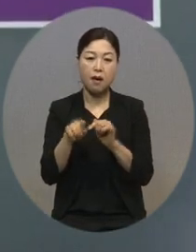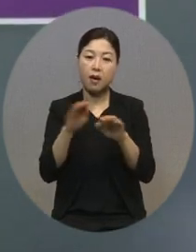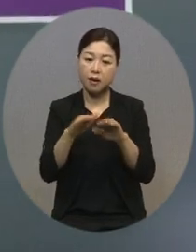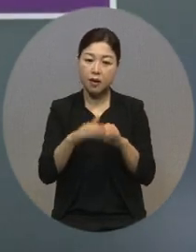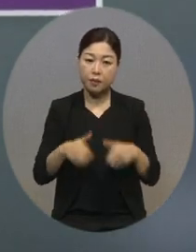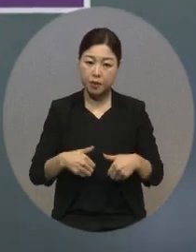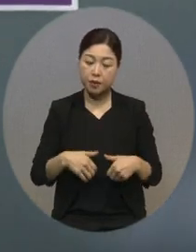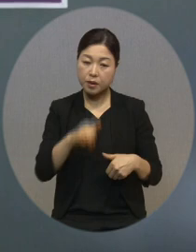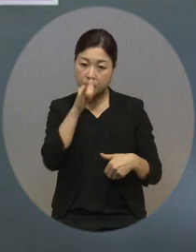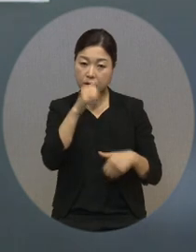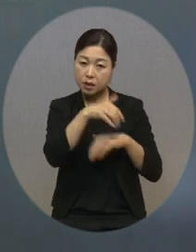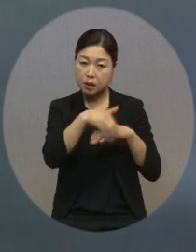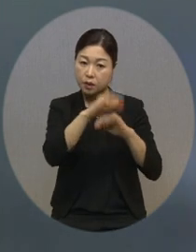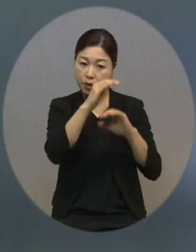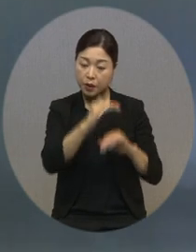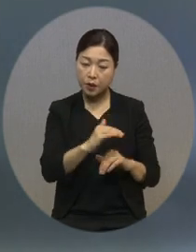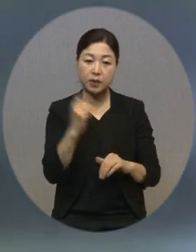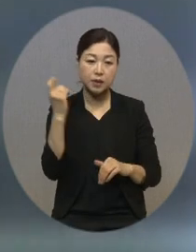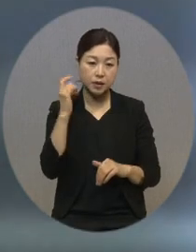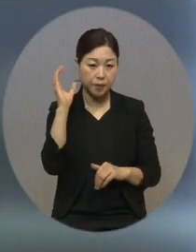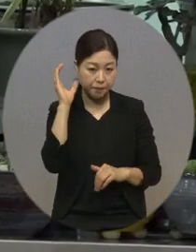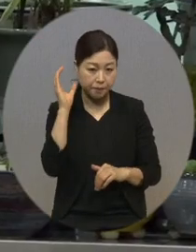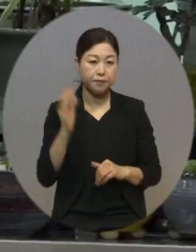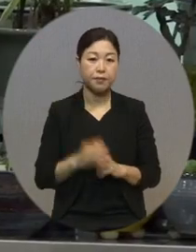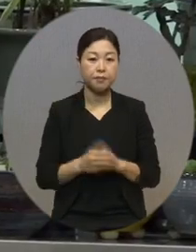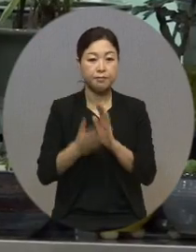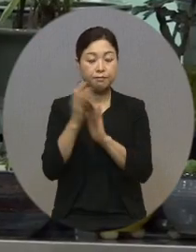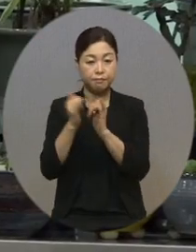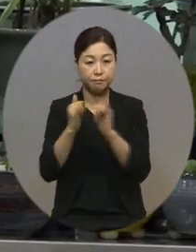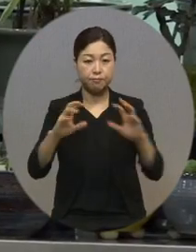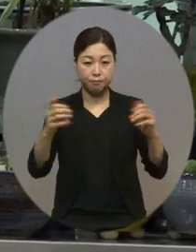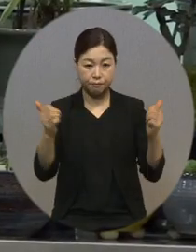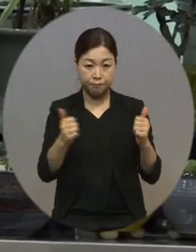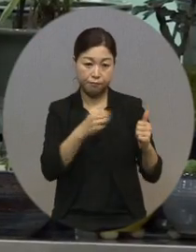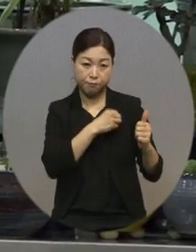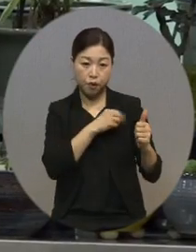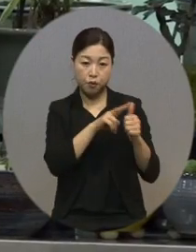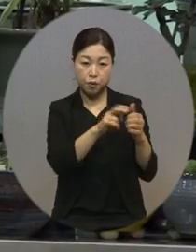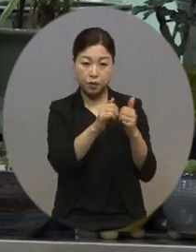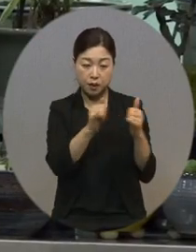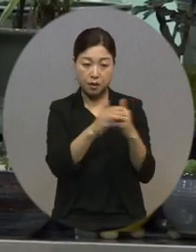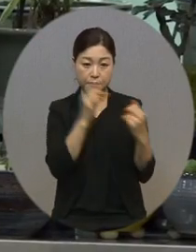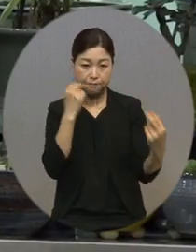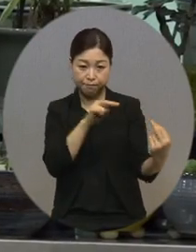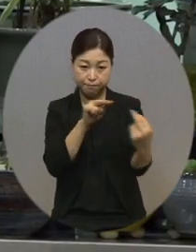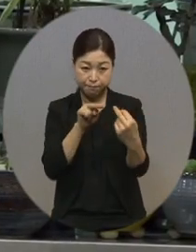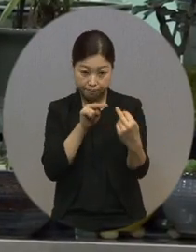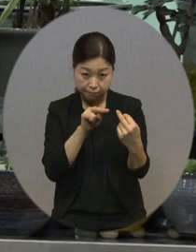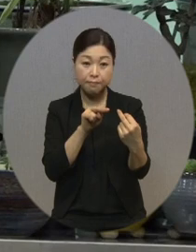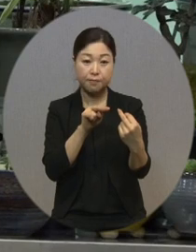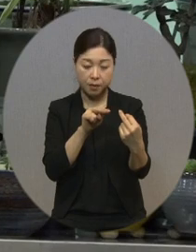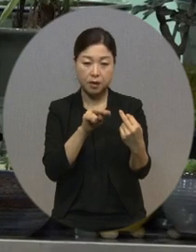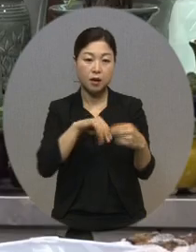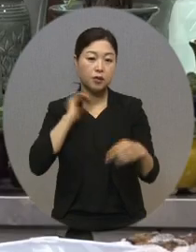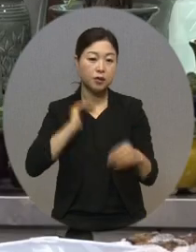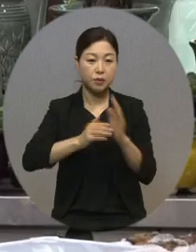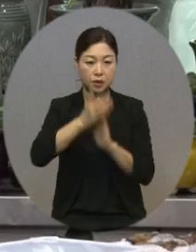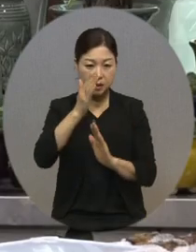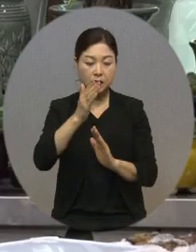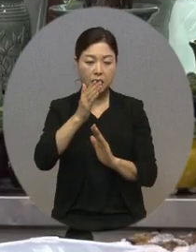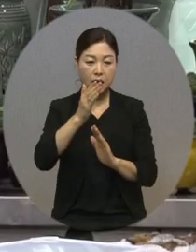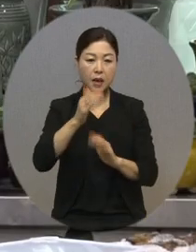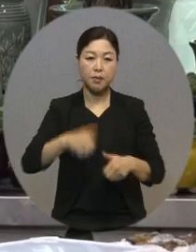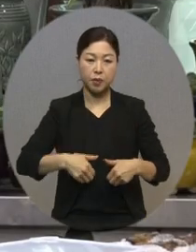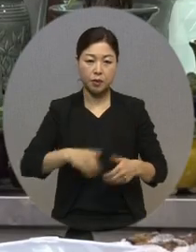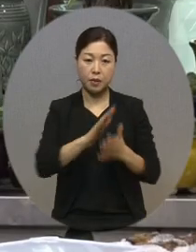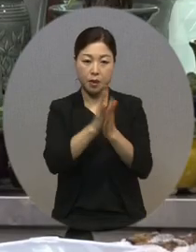위한 계획을 들어보는 시간이었습니다. 시민들은 국회의원 후보자와 가까이 마주앉아 의정부시 각 지구에 꼭 필요한